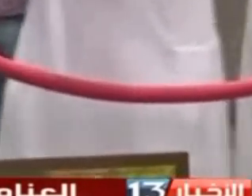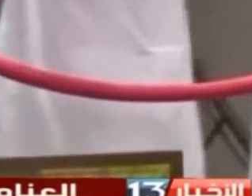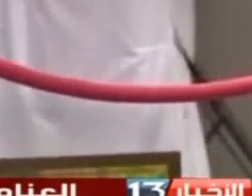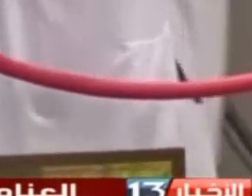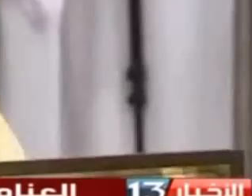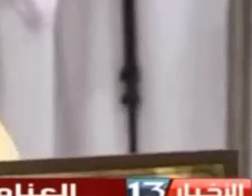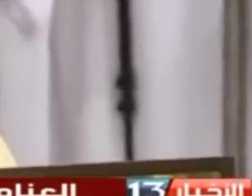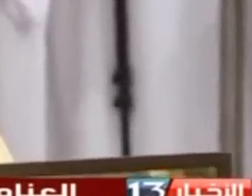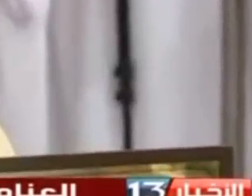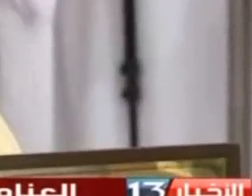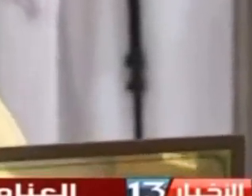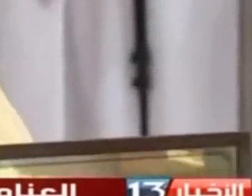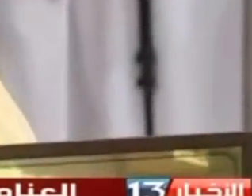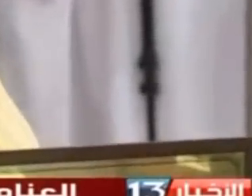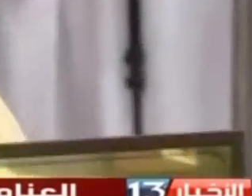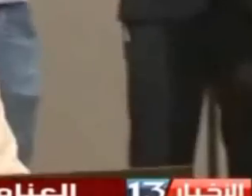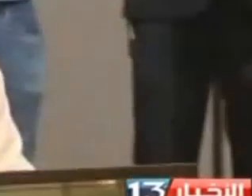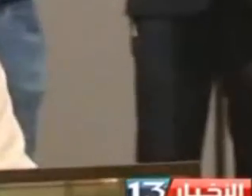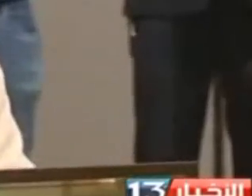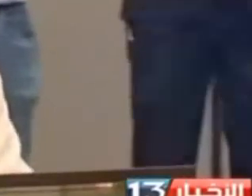للقوانين الدولية.